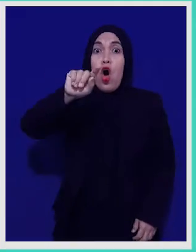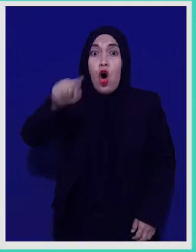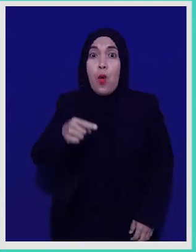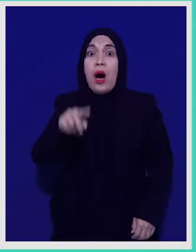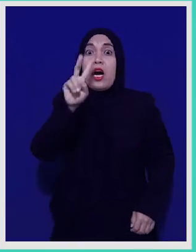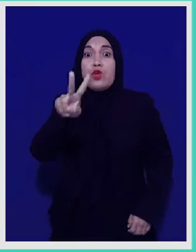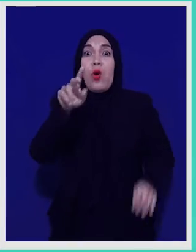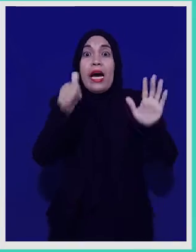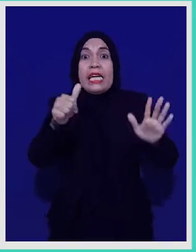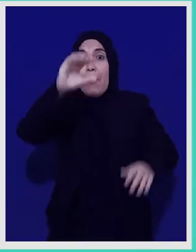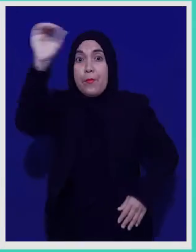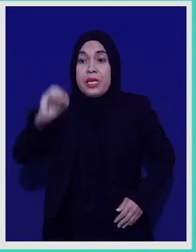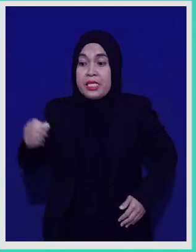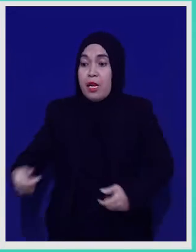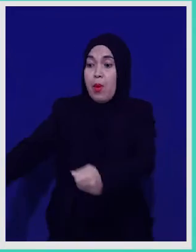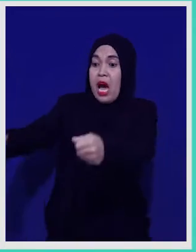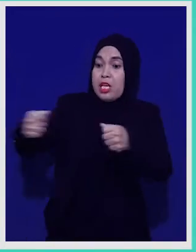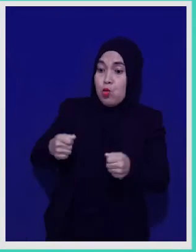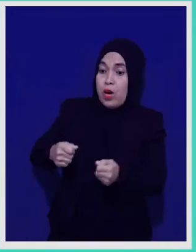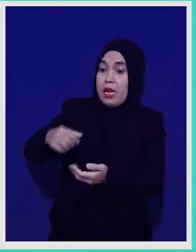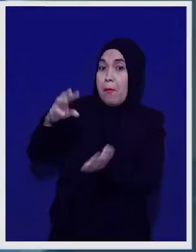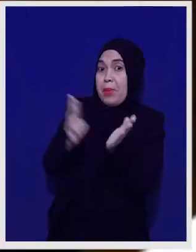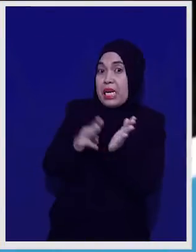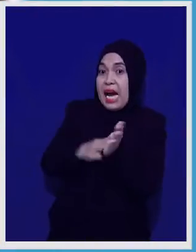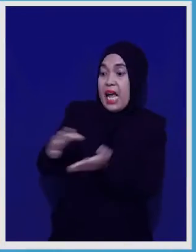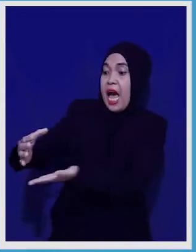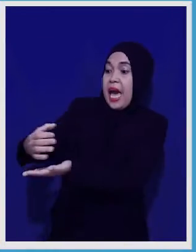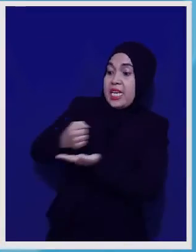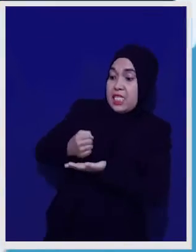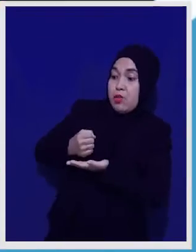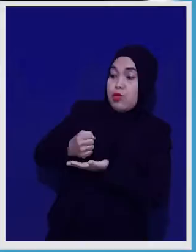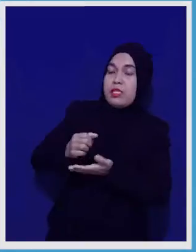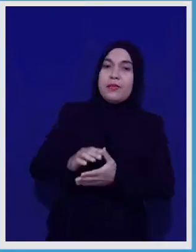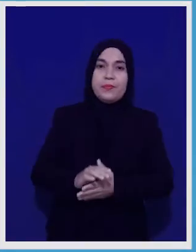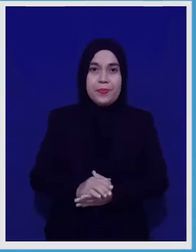0,26% nan mengajukan pakaro eksekusi.